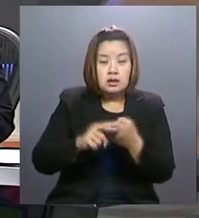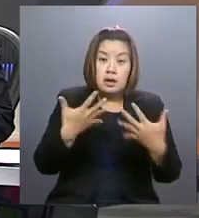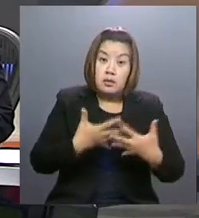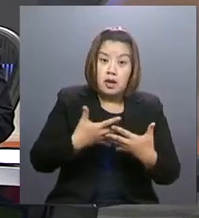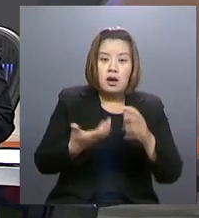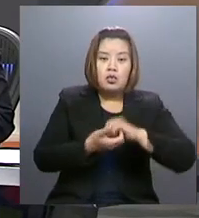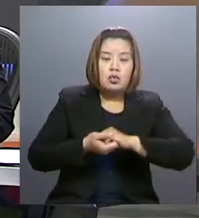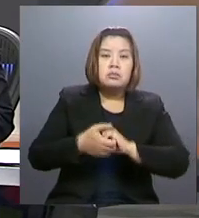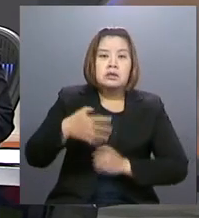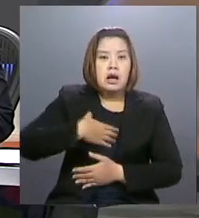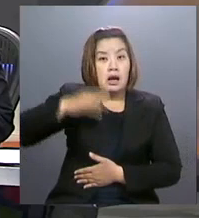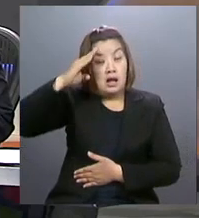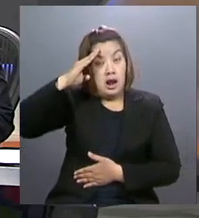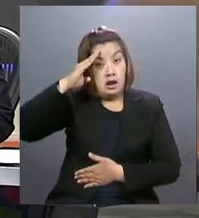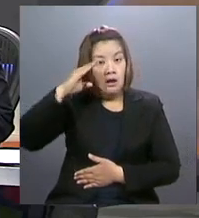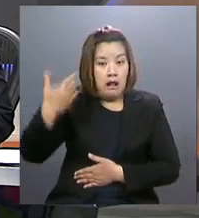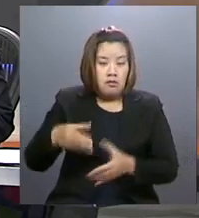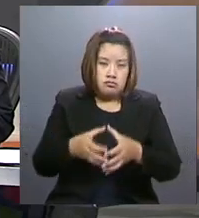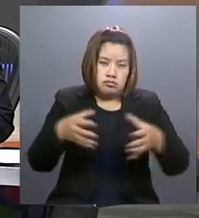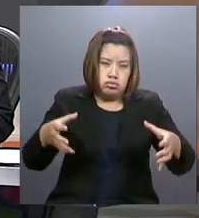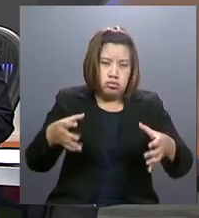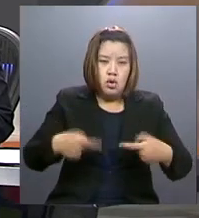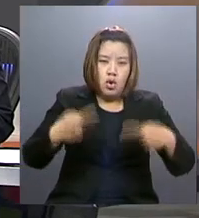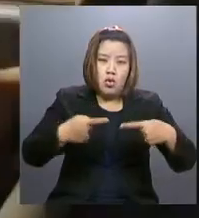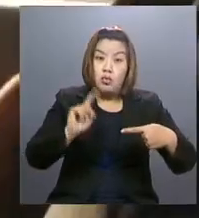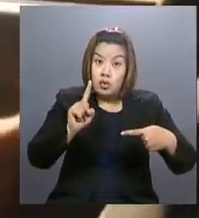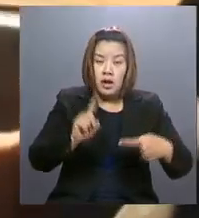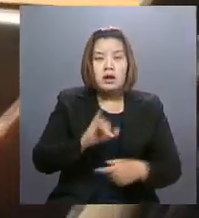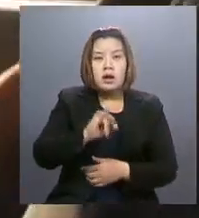กำลังทหารปฏิบัติการต่อต้านกลุ่ม IS ในซีเรียครับ